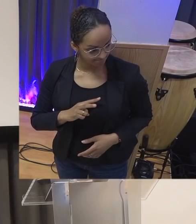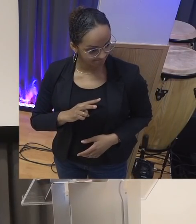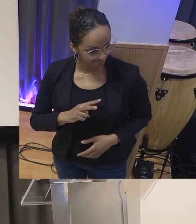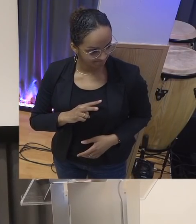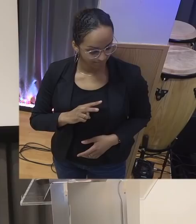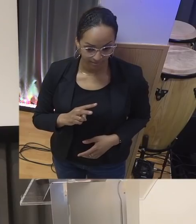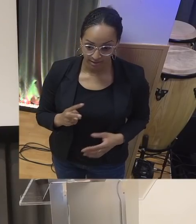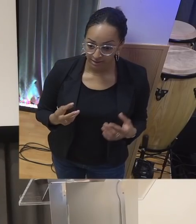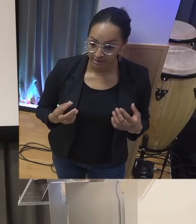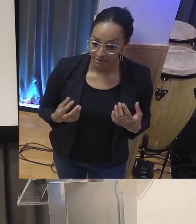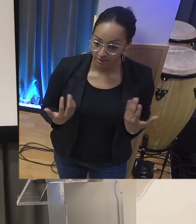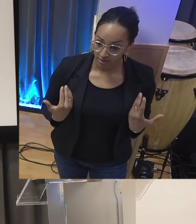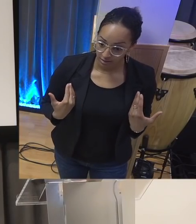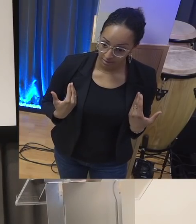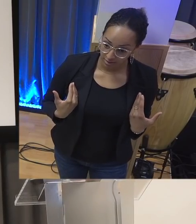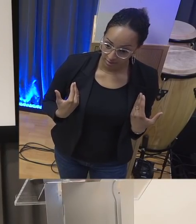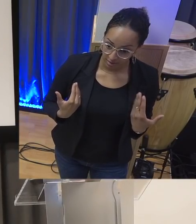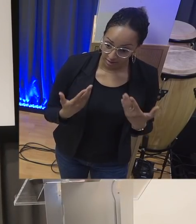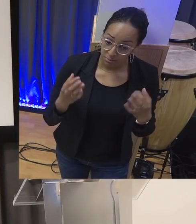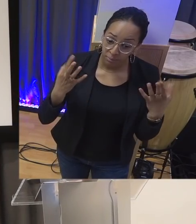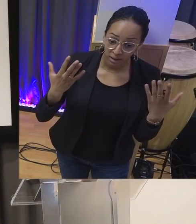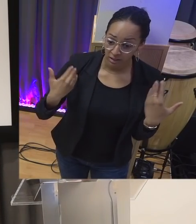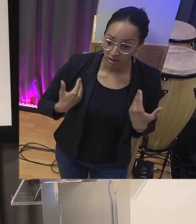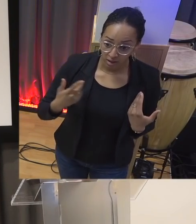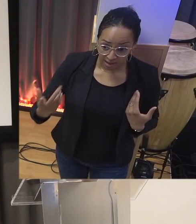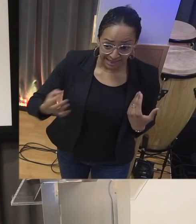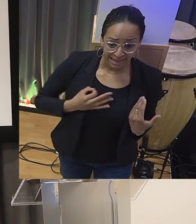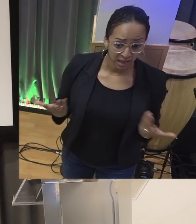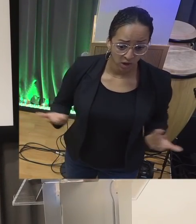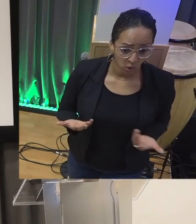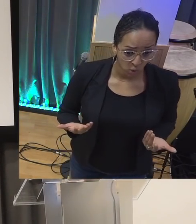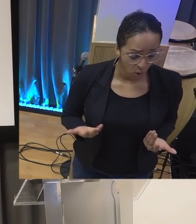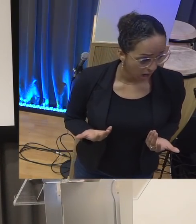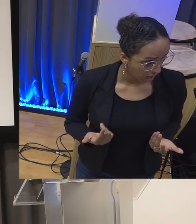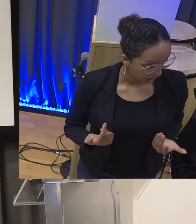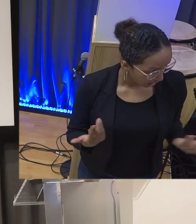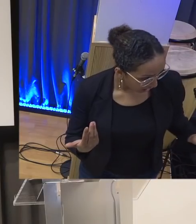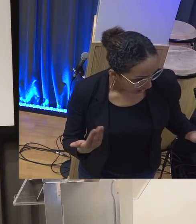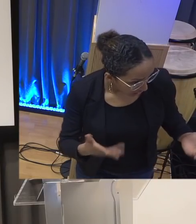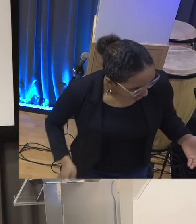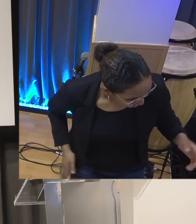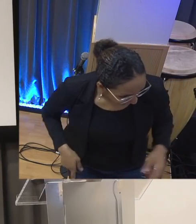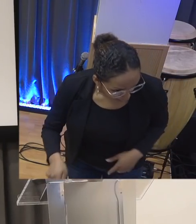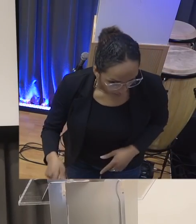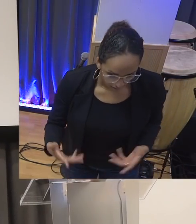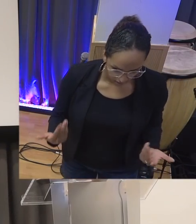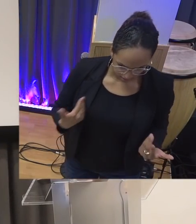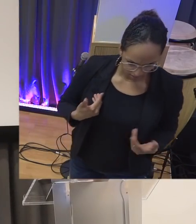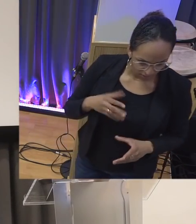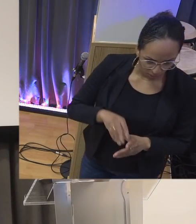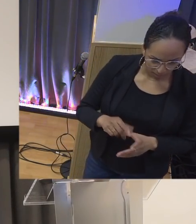Et comme si je n'avais pas fait d'études, il me dit, mais monsieur, c'est du jambon. J'ai quand même fait HEC, moi aussi.